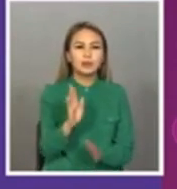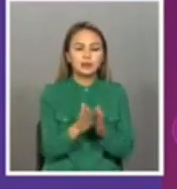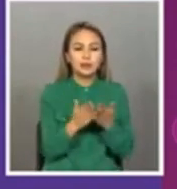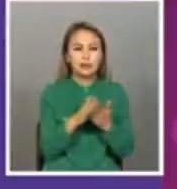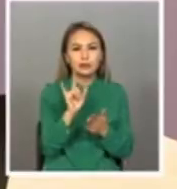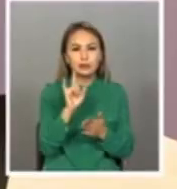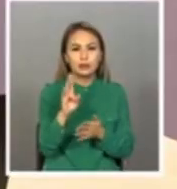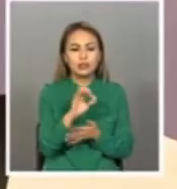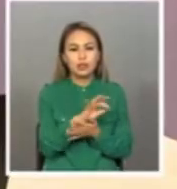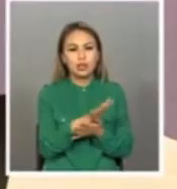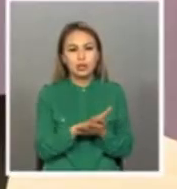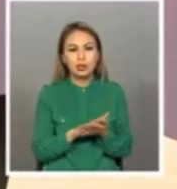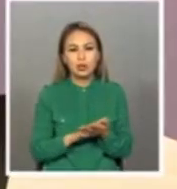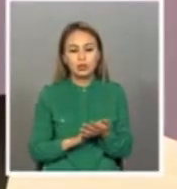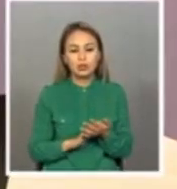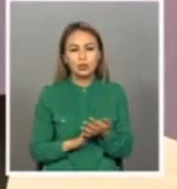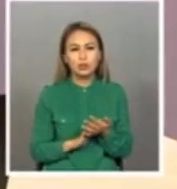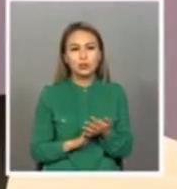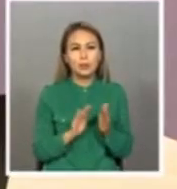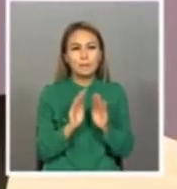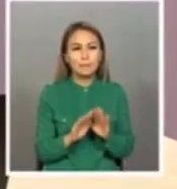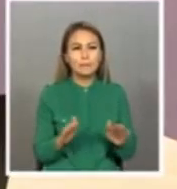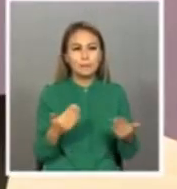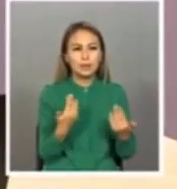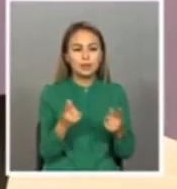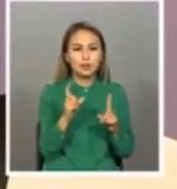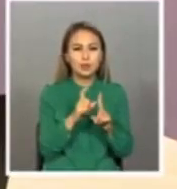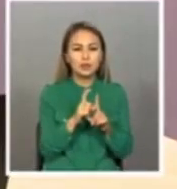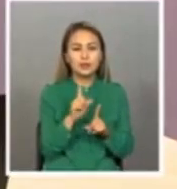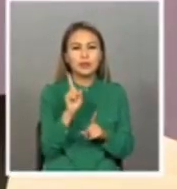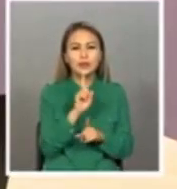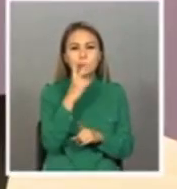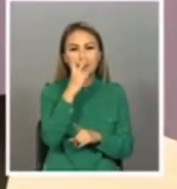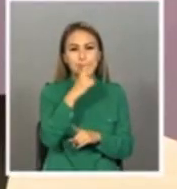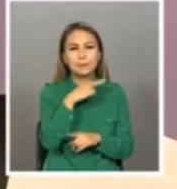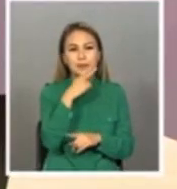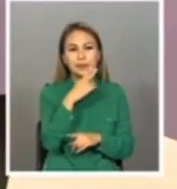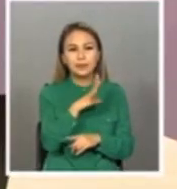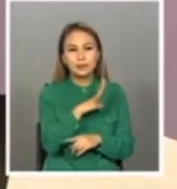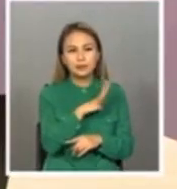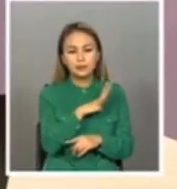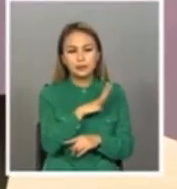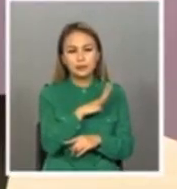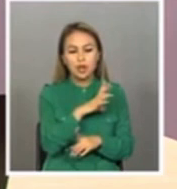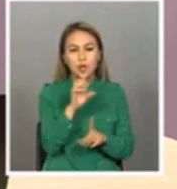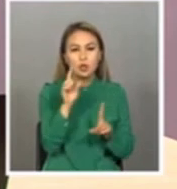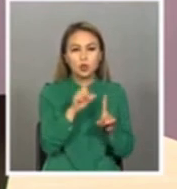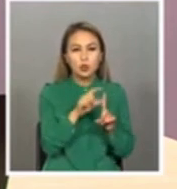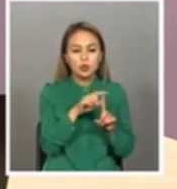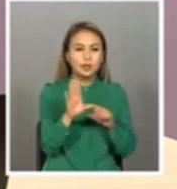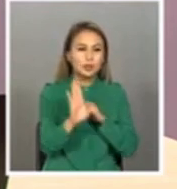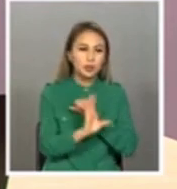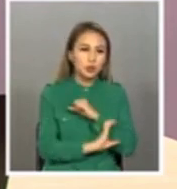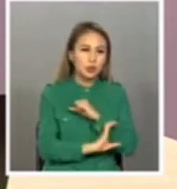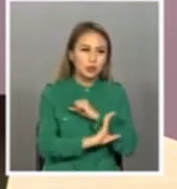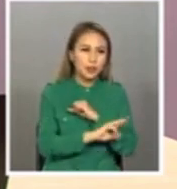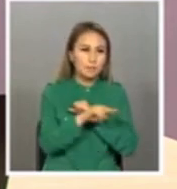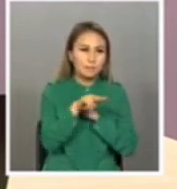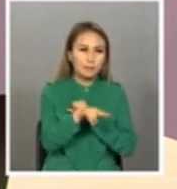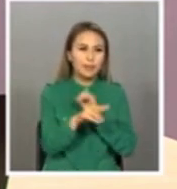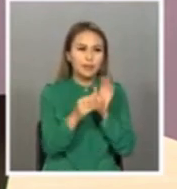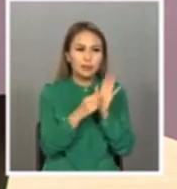жалғау. Балалар, бұл сөздерден нені байқадыңдар? Сөздің соңында «п» дыбысынан